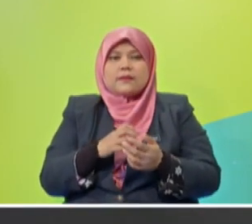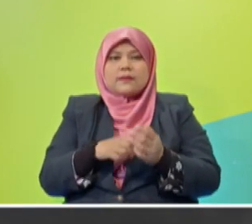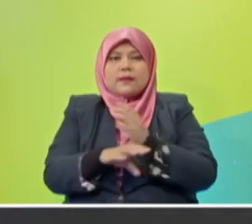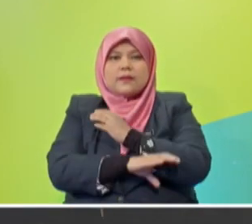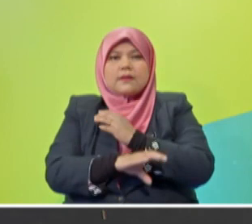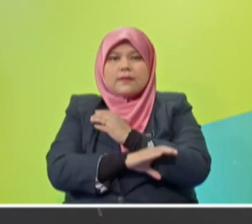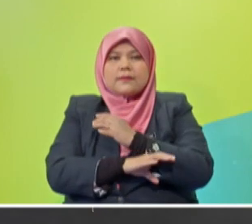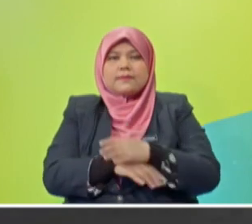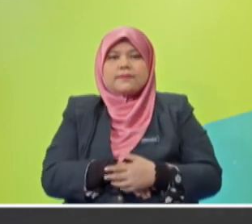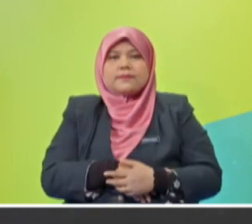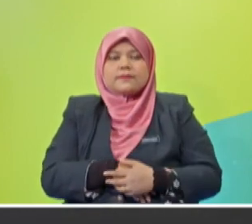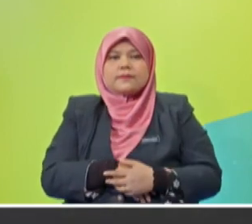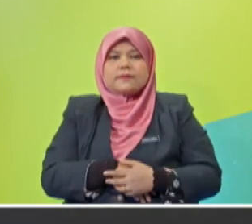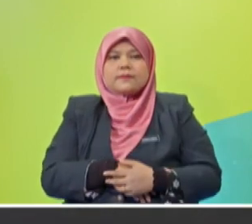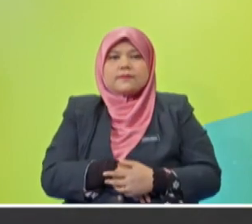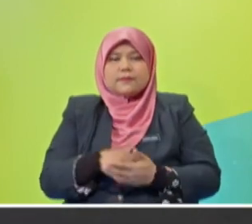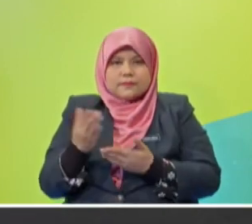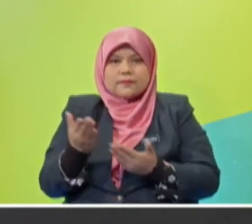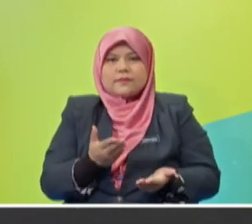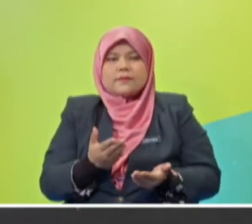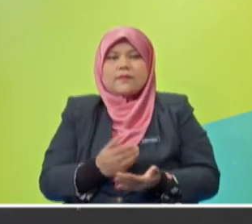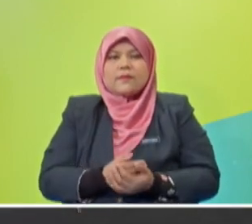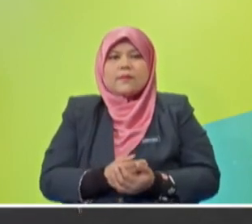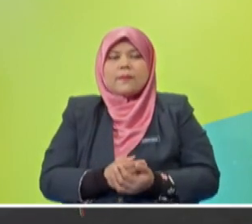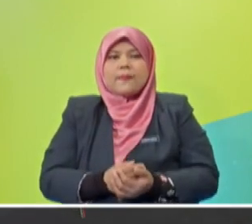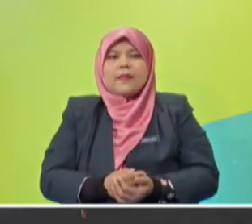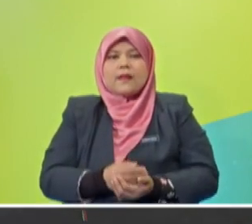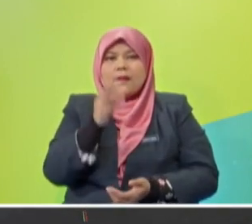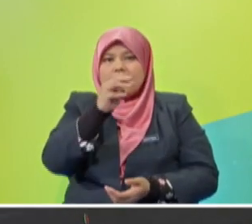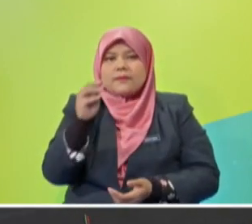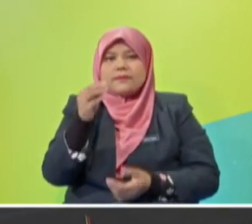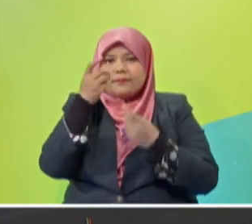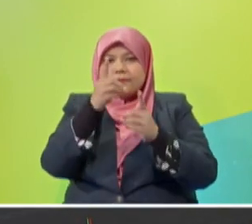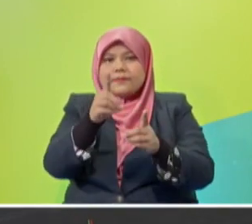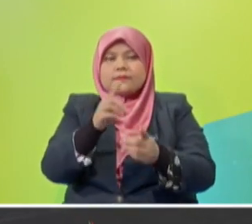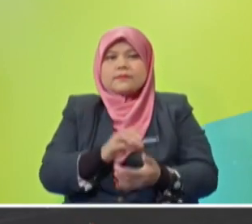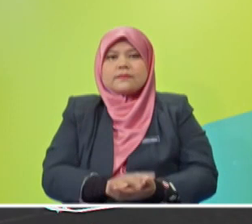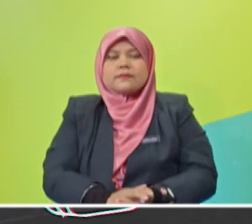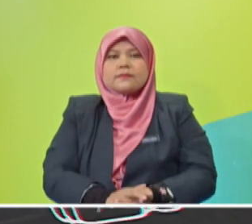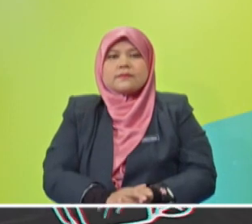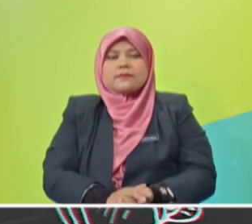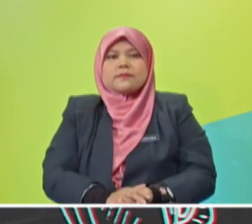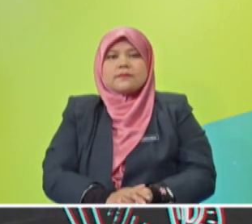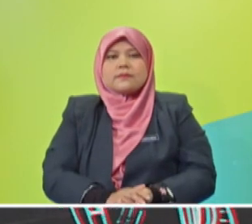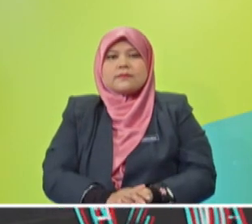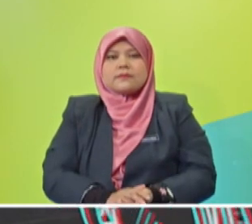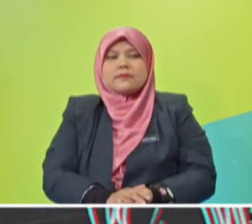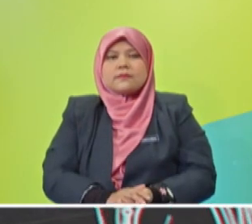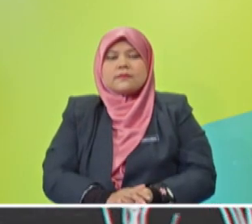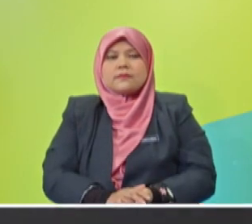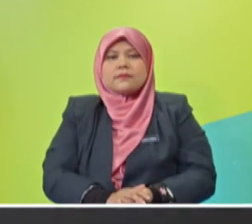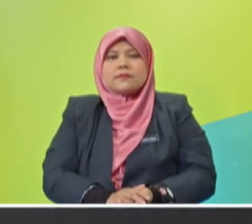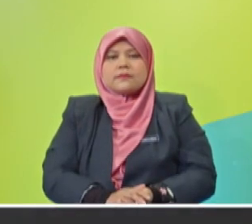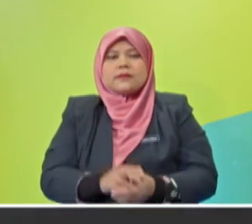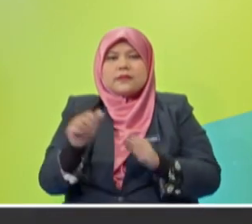Okey, kita jemput Muhammad Khalish bin Muhammad Osnizam. Silakan Khalish. Okey, baik cikgu. Aktiviti pembalakan